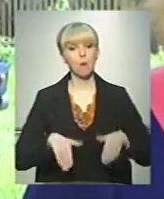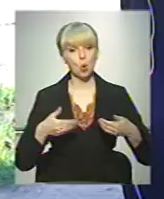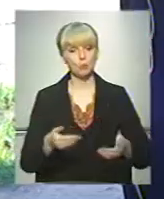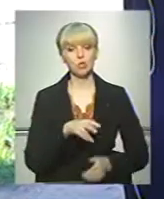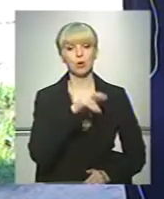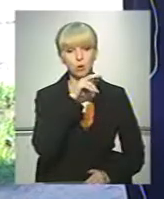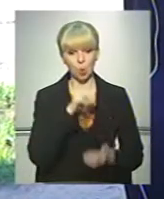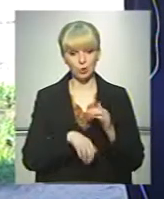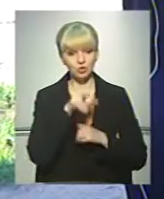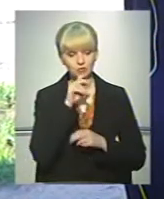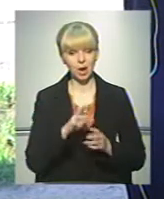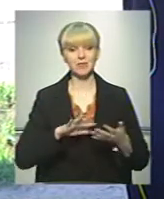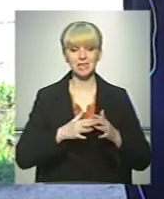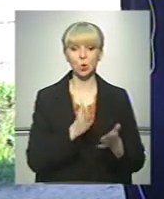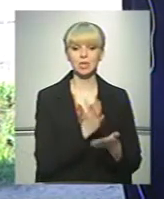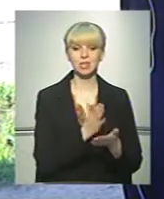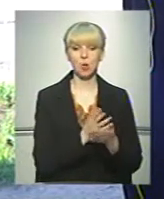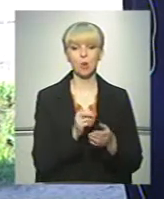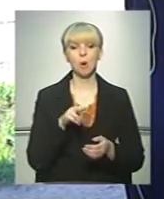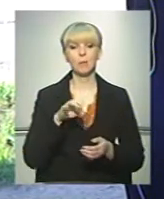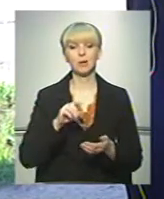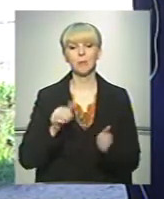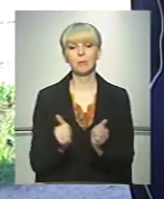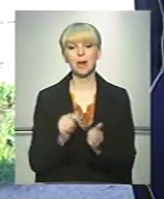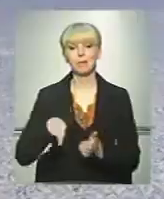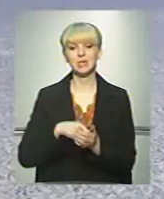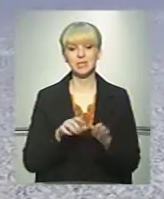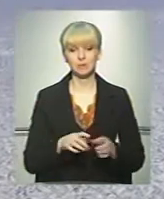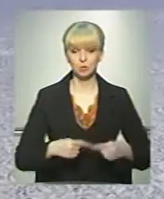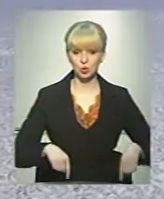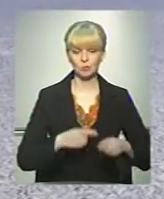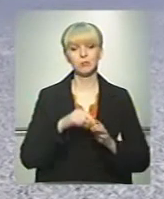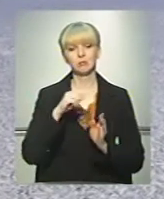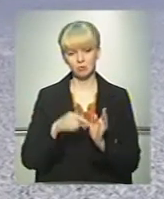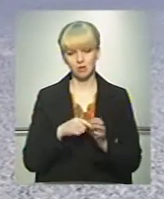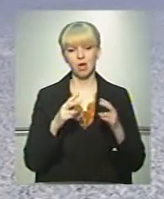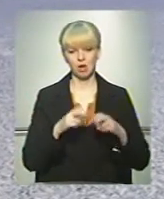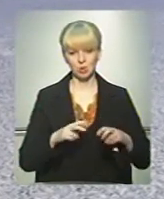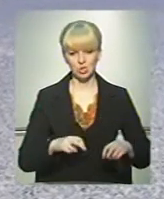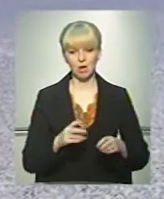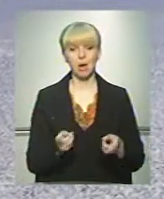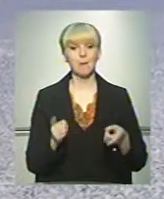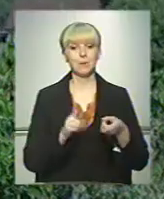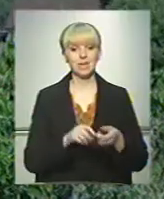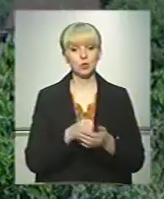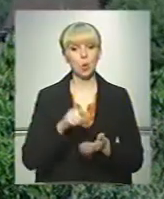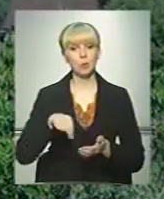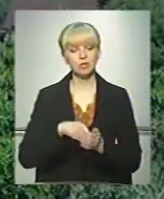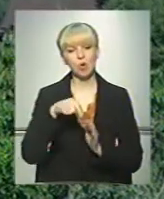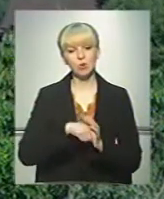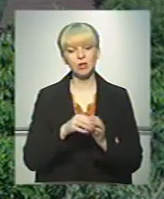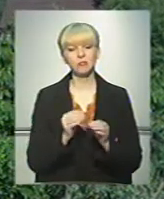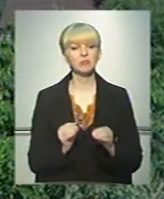від Чернівців, так як село знаходиться у приміській зоні. Це питання ще розглядають, адже приєднання до міста